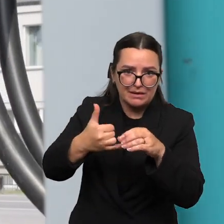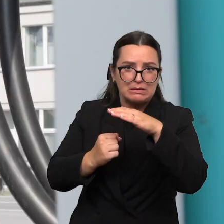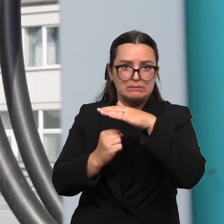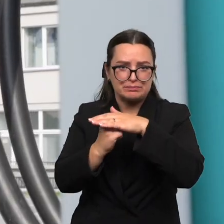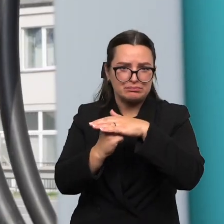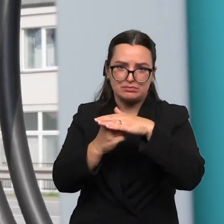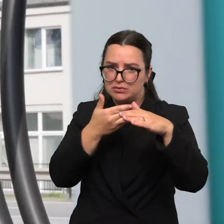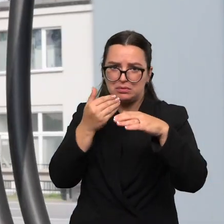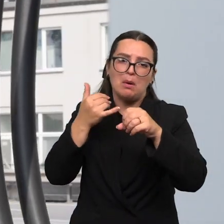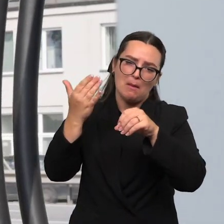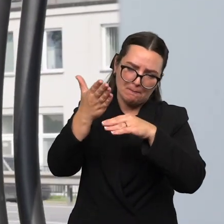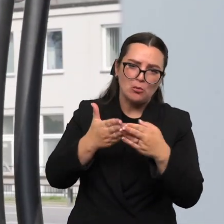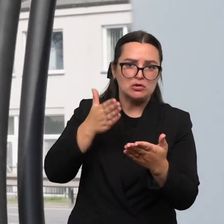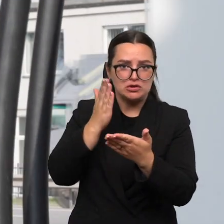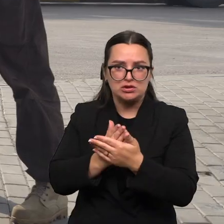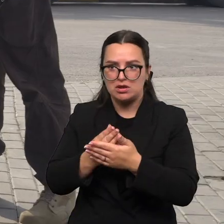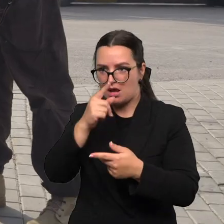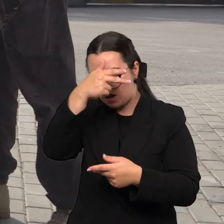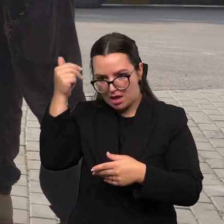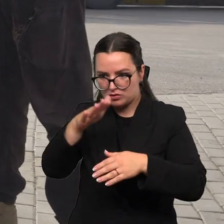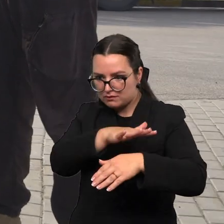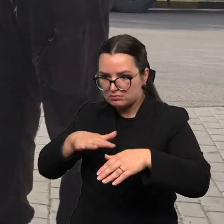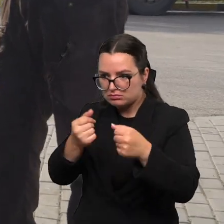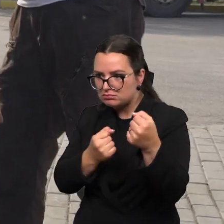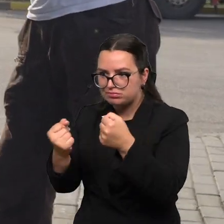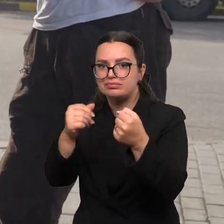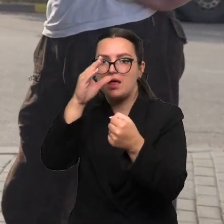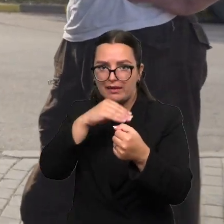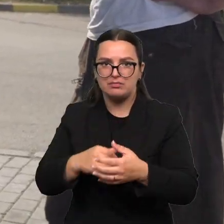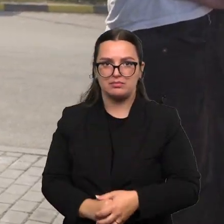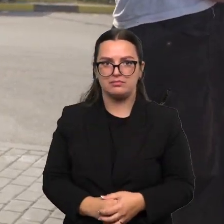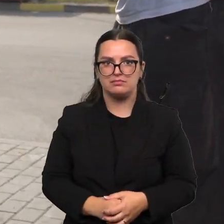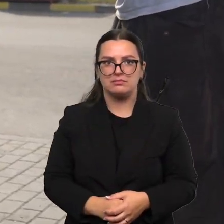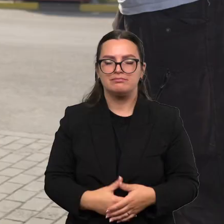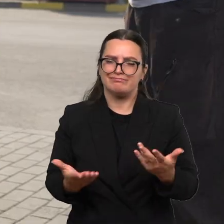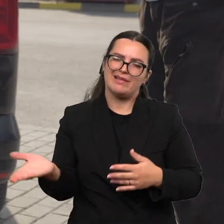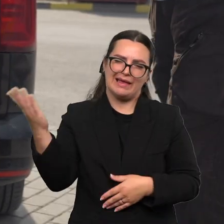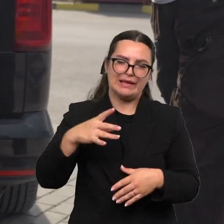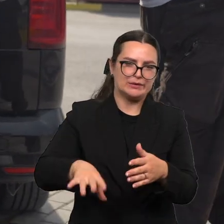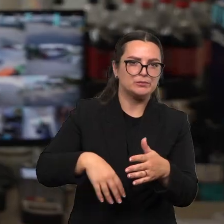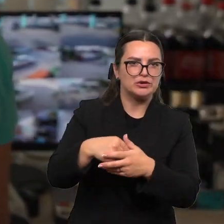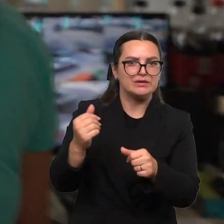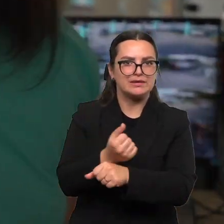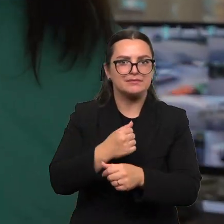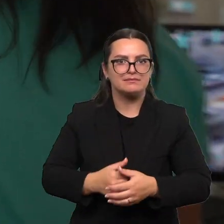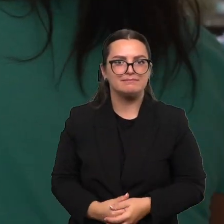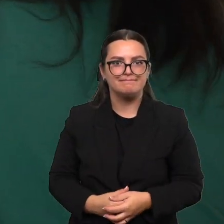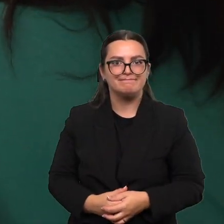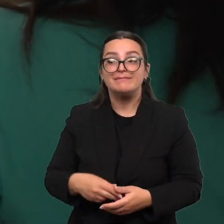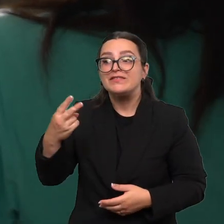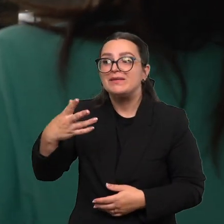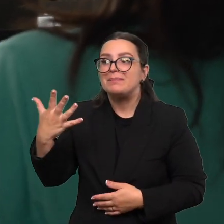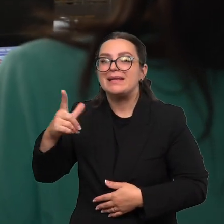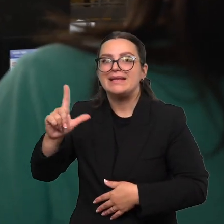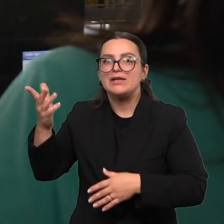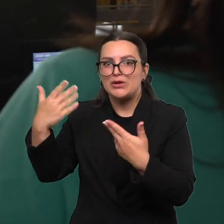jeigu kalbėt apie mūsų ribas. Nu ką, reikia eiti atsiskaityti tada? Jo. 25